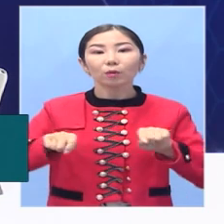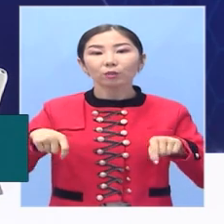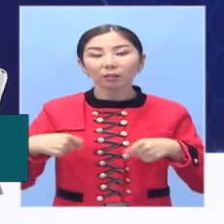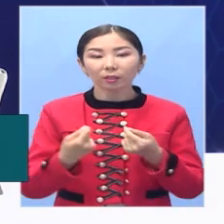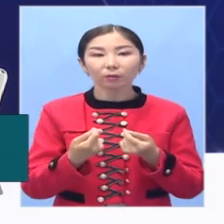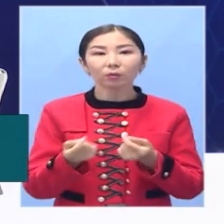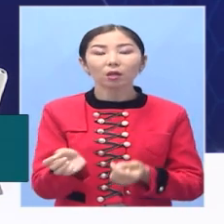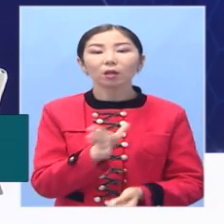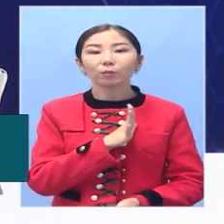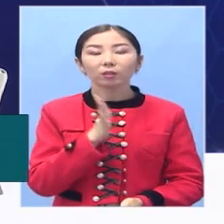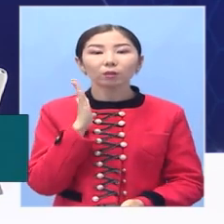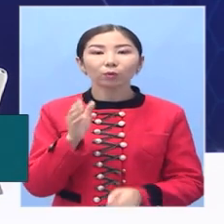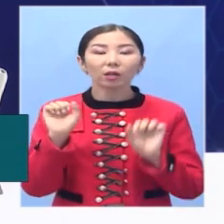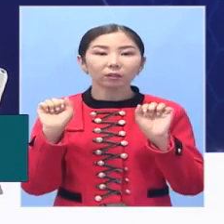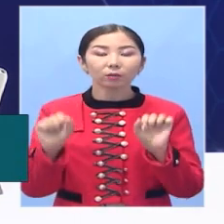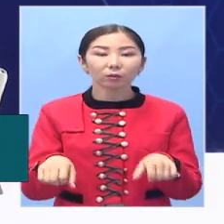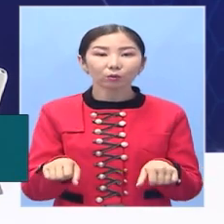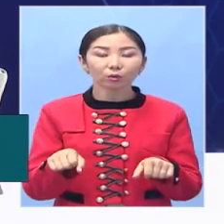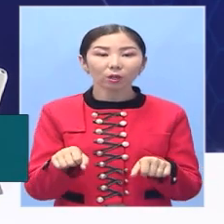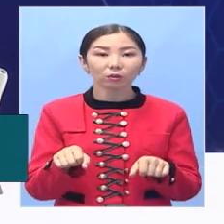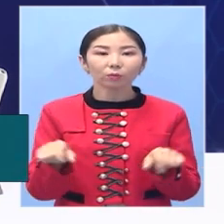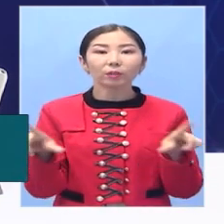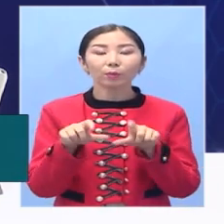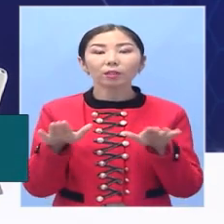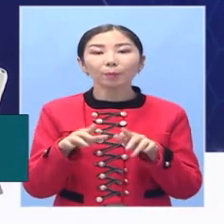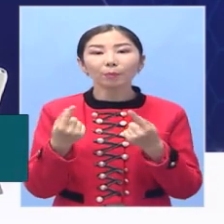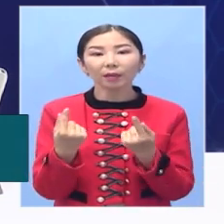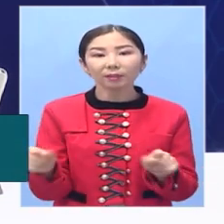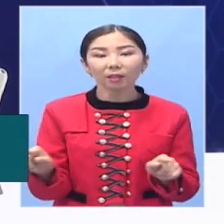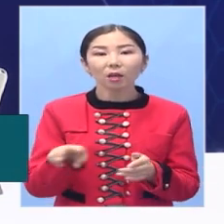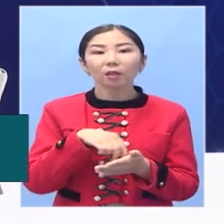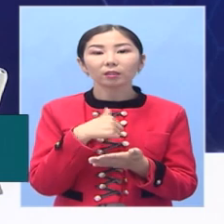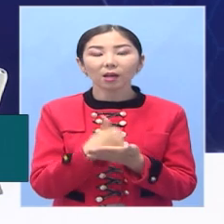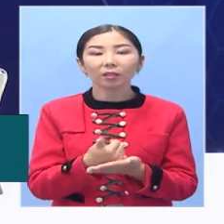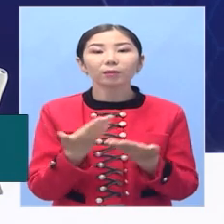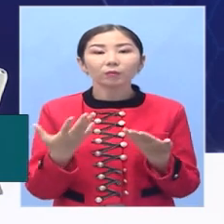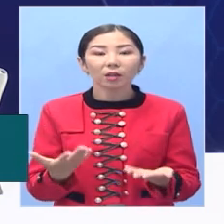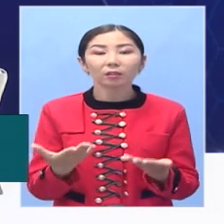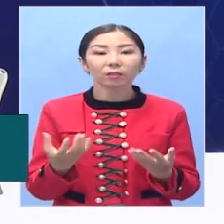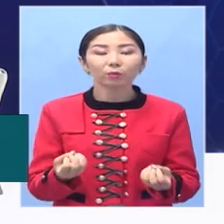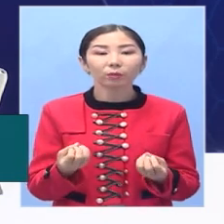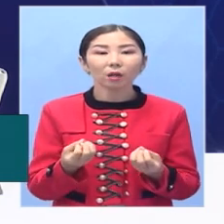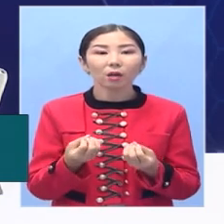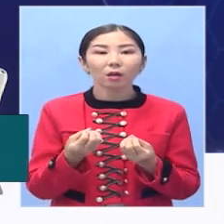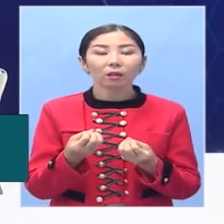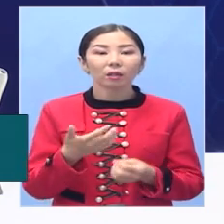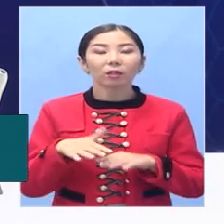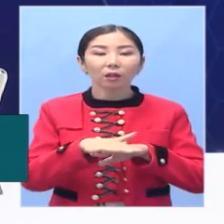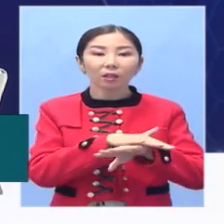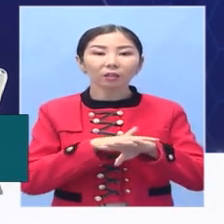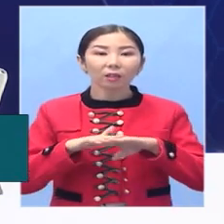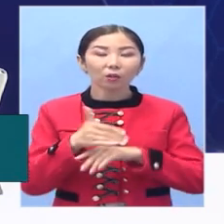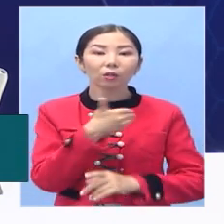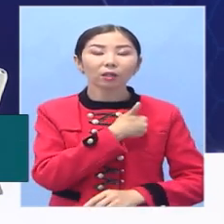да мердігерлер болады деп жатады. Осы мекемеден басқа тағы да жаңағы енді бізде қазір халық қалаулылар бар, депутаттарымыз